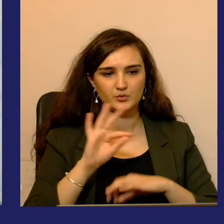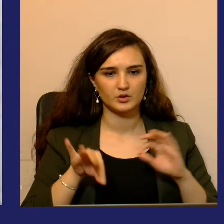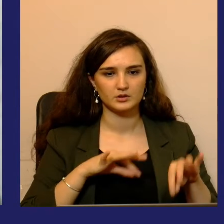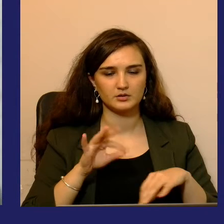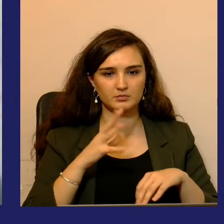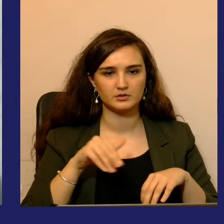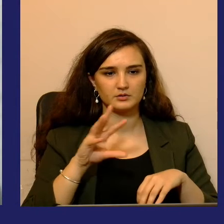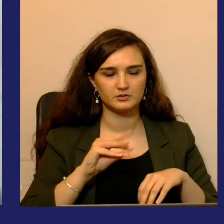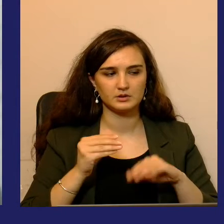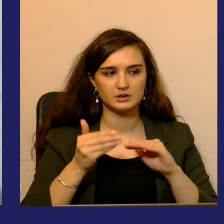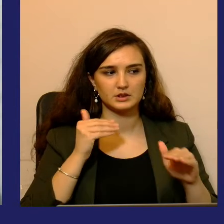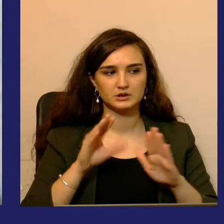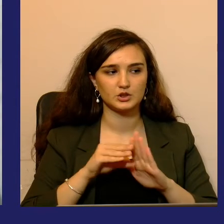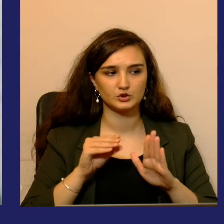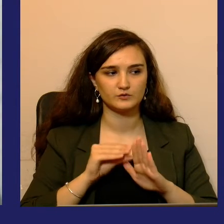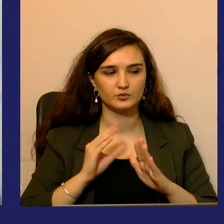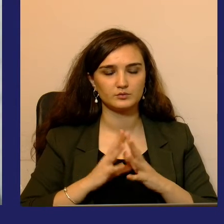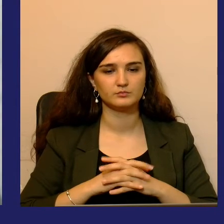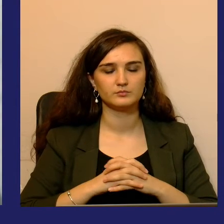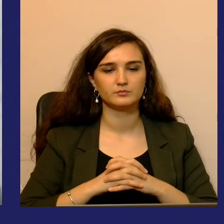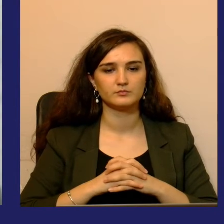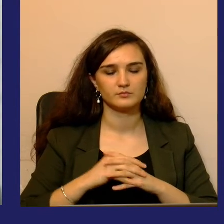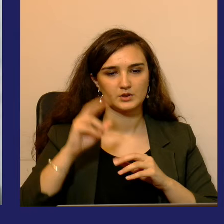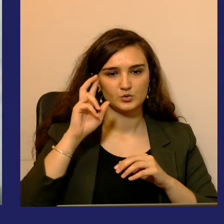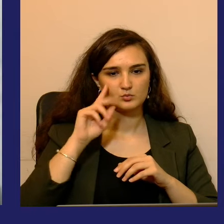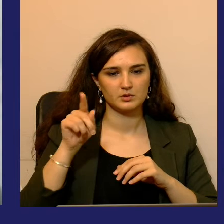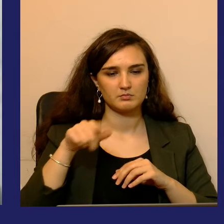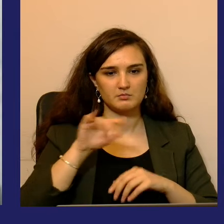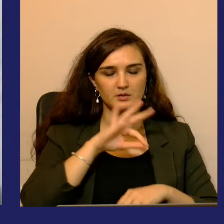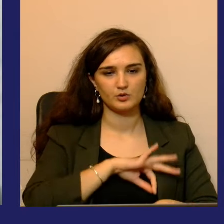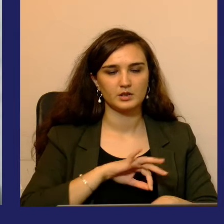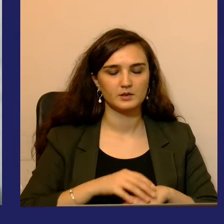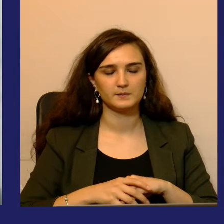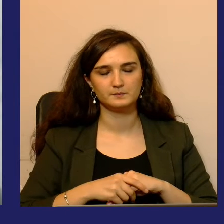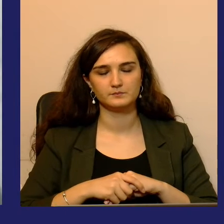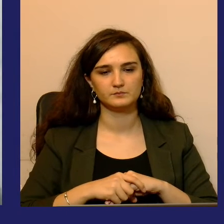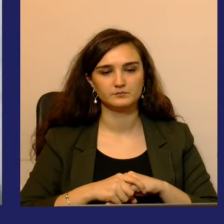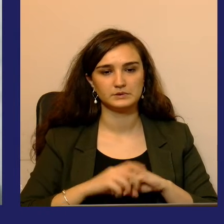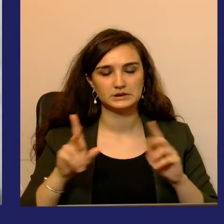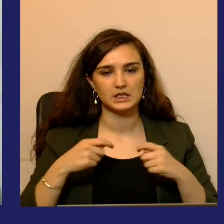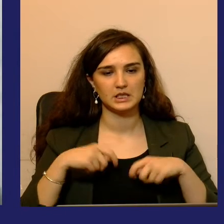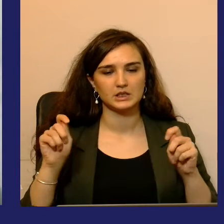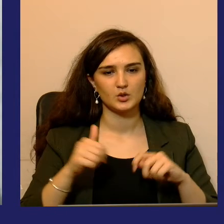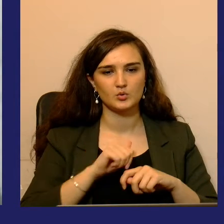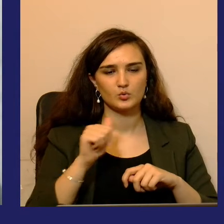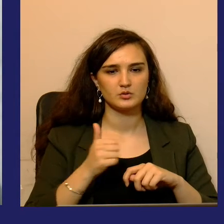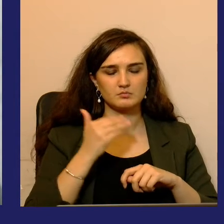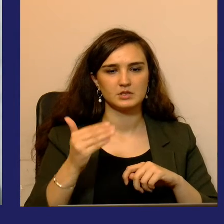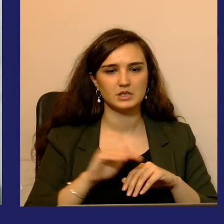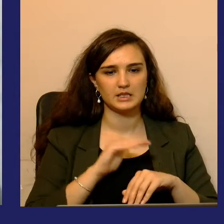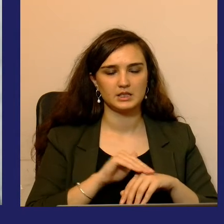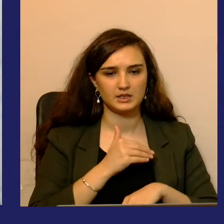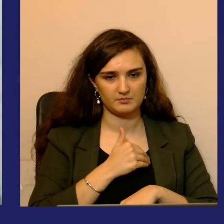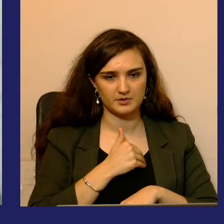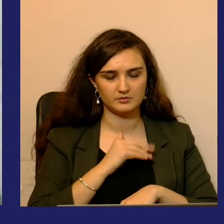პროექტები წინასაარჩევნოდ ხელისუფლებამ გამოიყენა და გაყიდა როგორც მისი